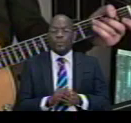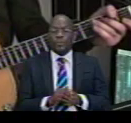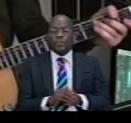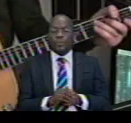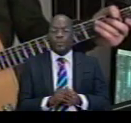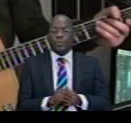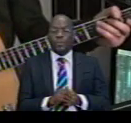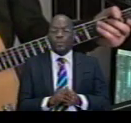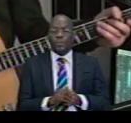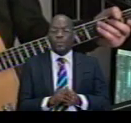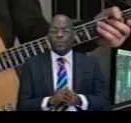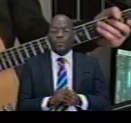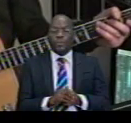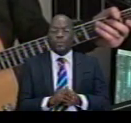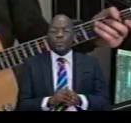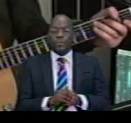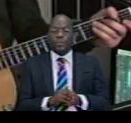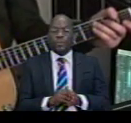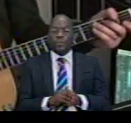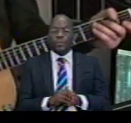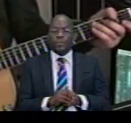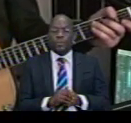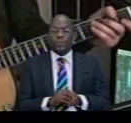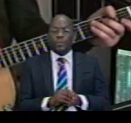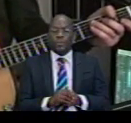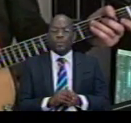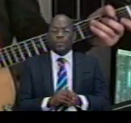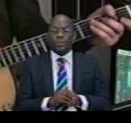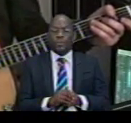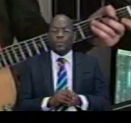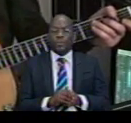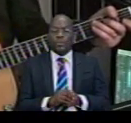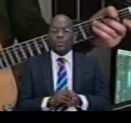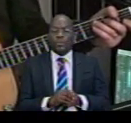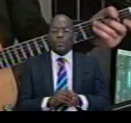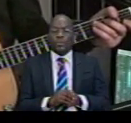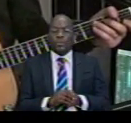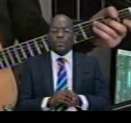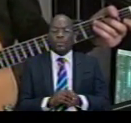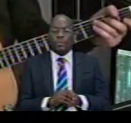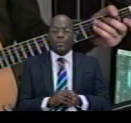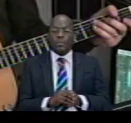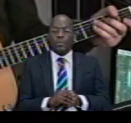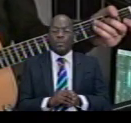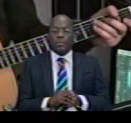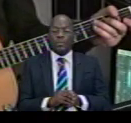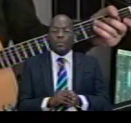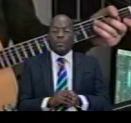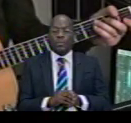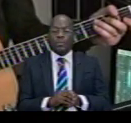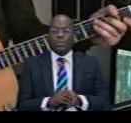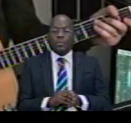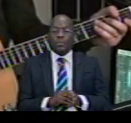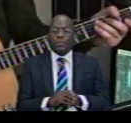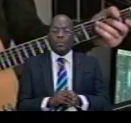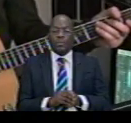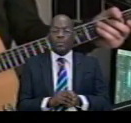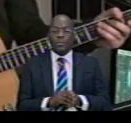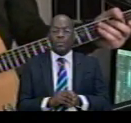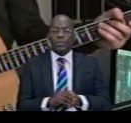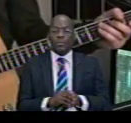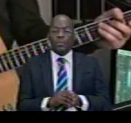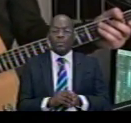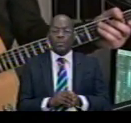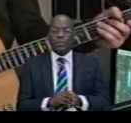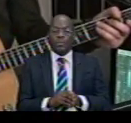sommes honorés de pouvoir élever le nom de Jésus. Est-ce qu'on peut l'acclamer tous ensemble, bien haut, bien fort,